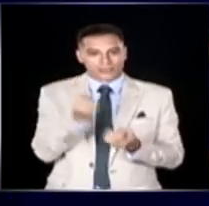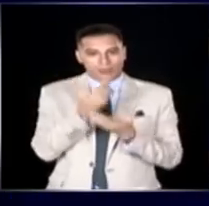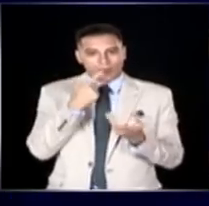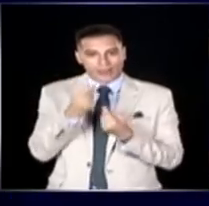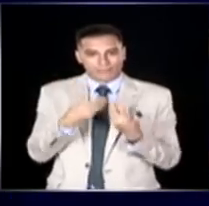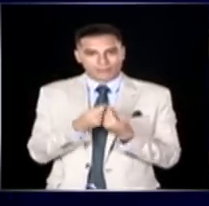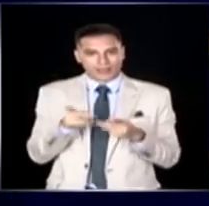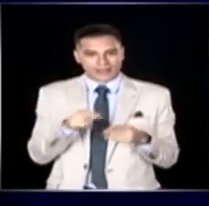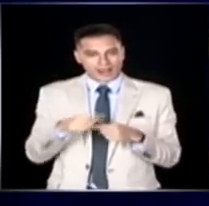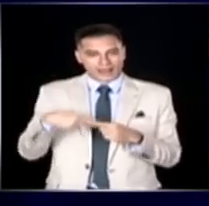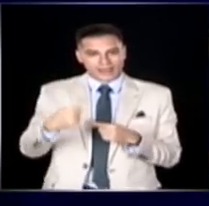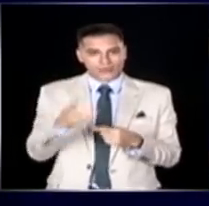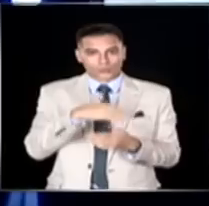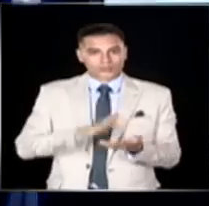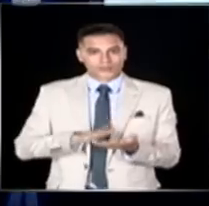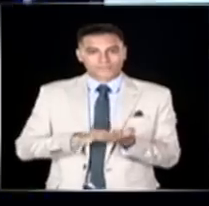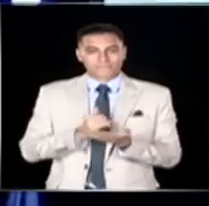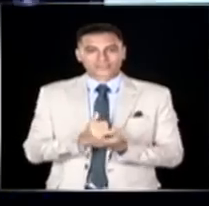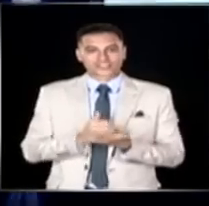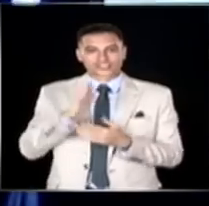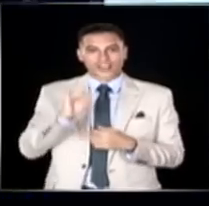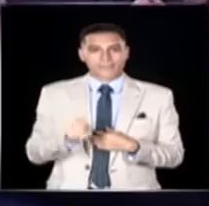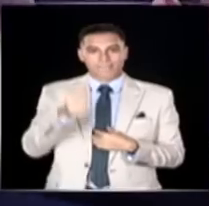نحيي كلنا مدرسه الشيماء.